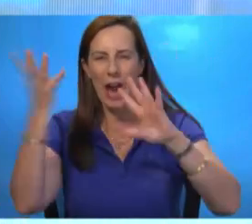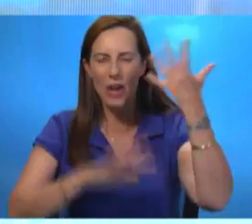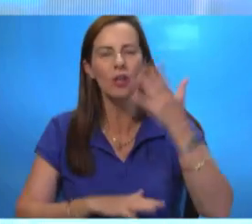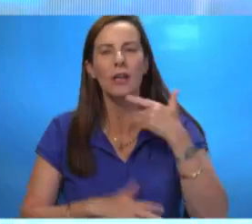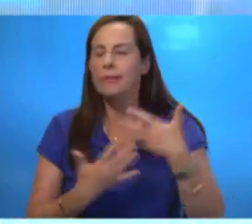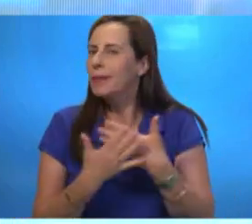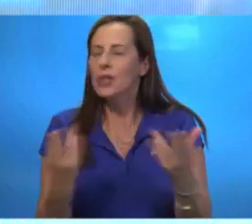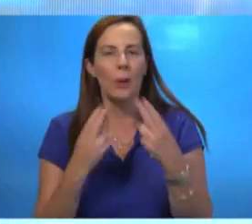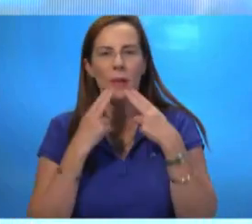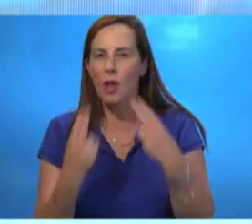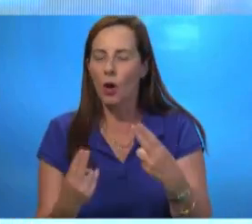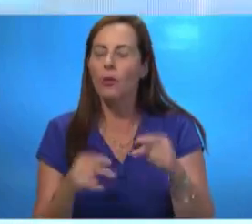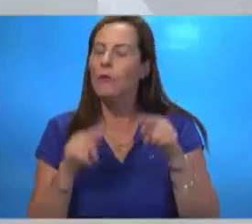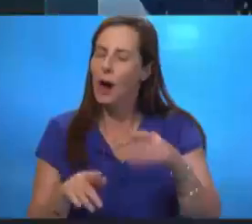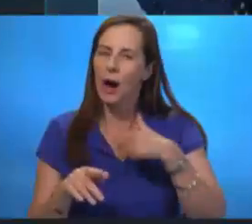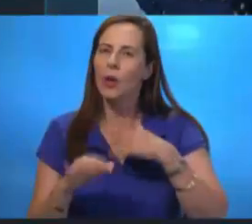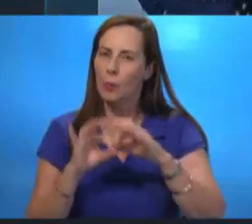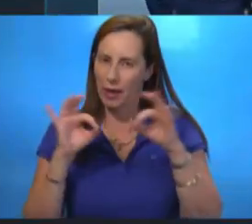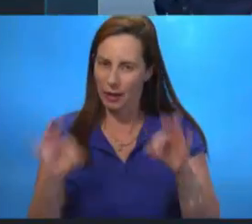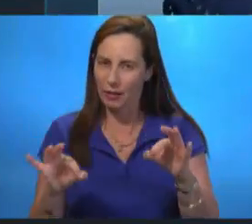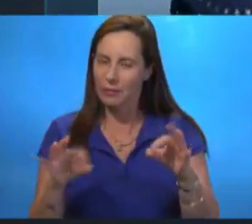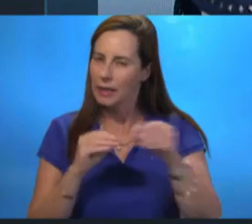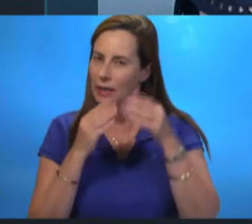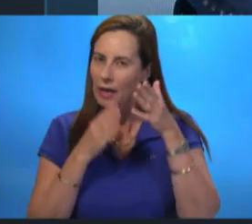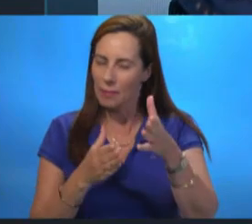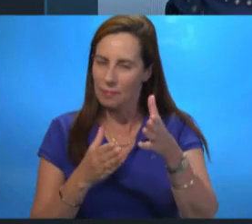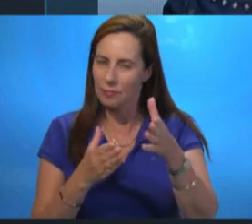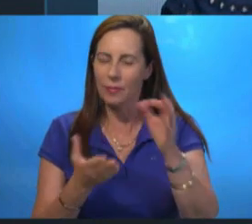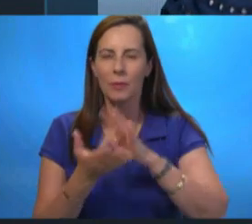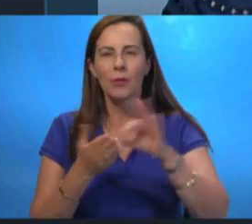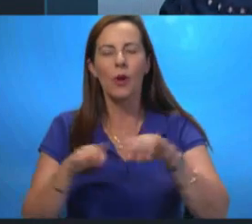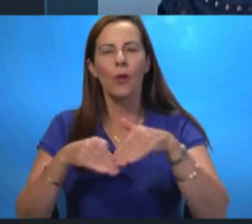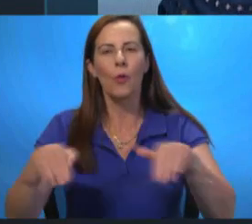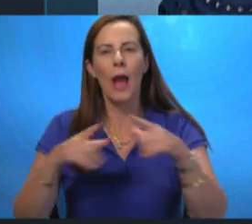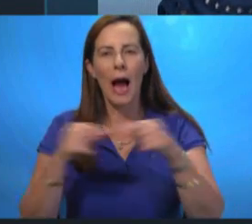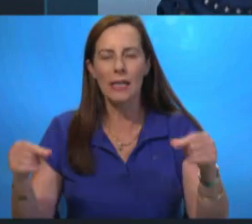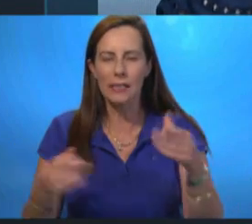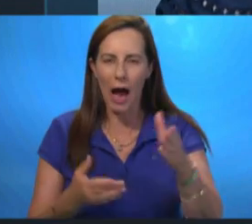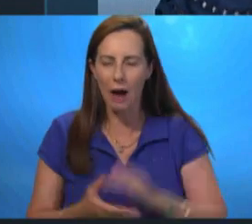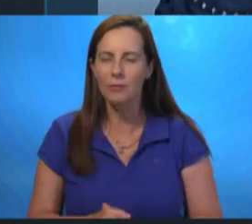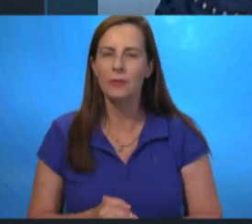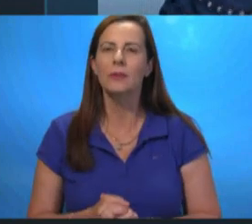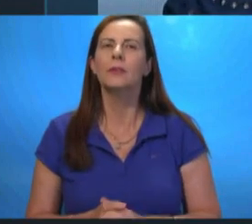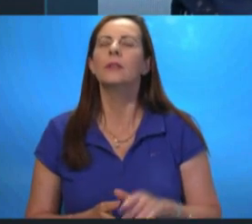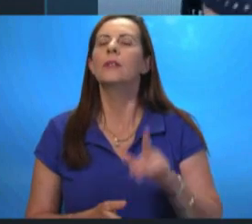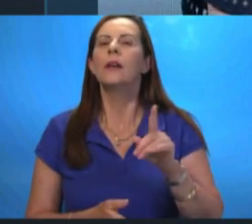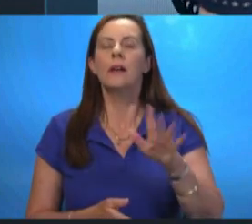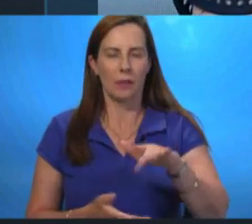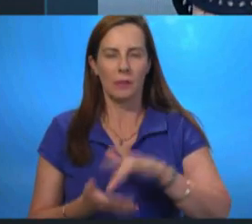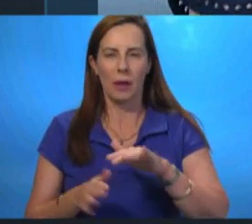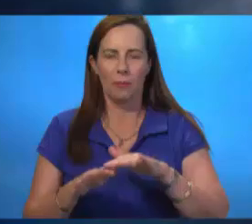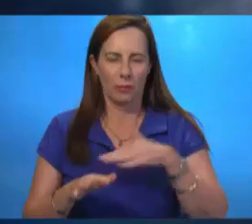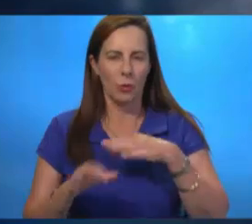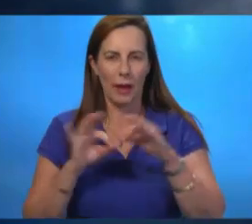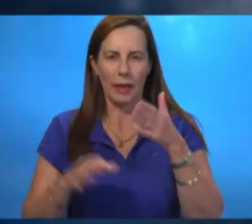אין פתרון. ובכך אנחנו נפתח איתכם, איציק זוארץ בגבול הרצועה, רועי שרון וגל ברגר כאן איתנו באולפן. אנחנו מתחילים איתך,